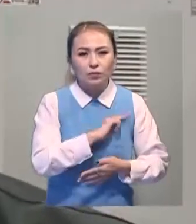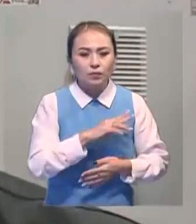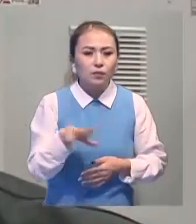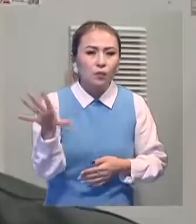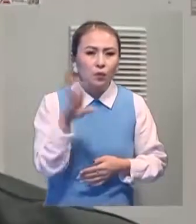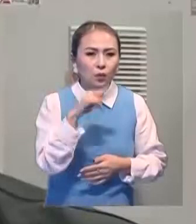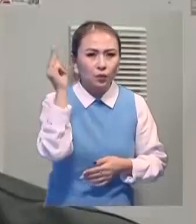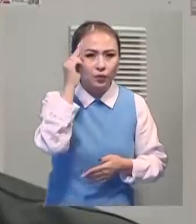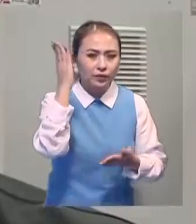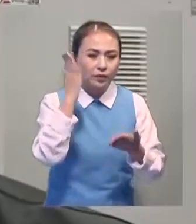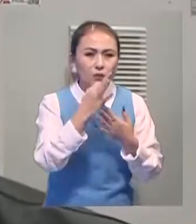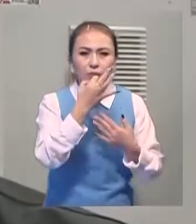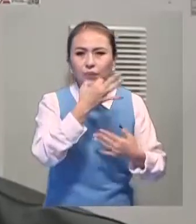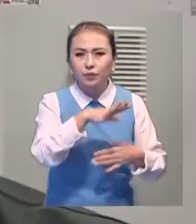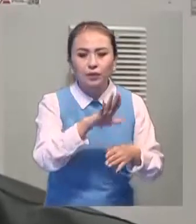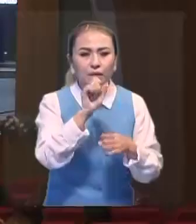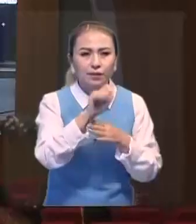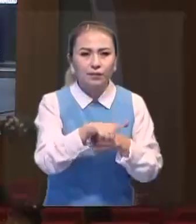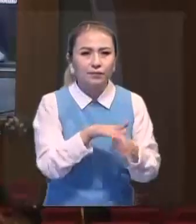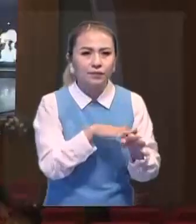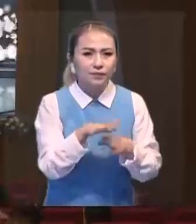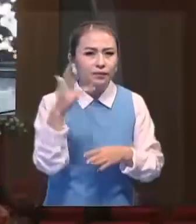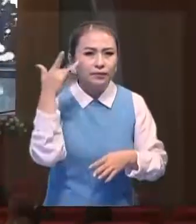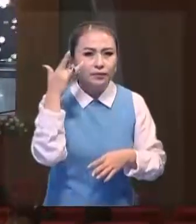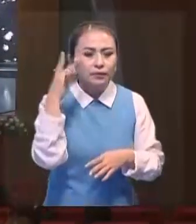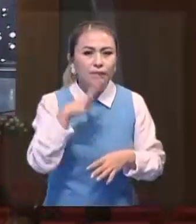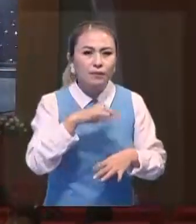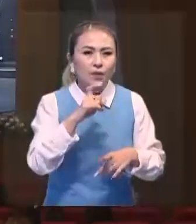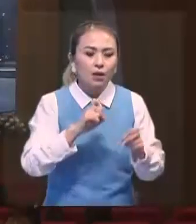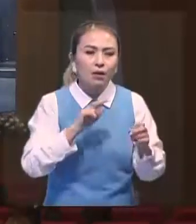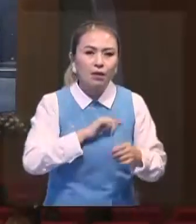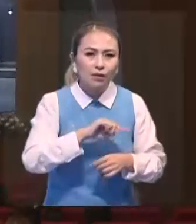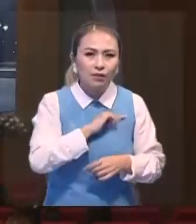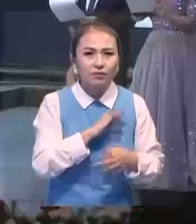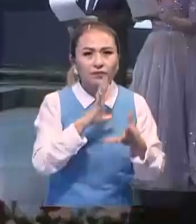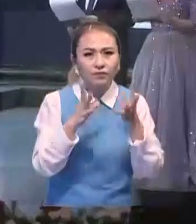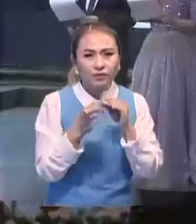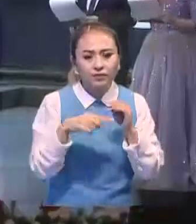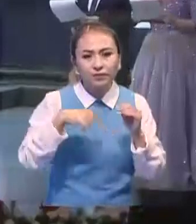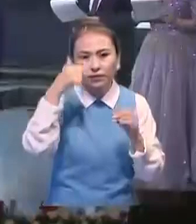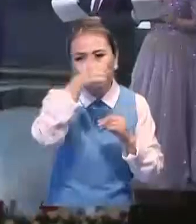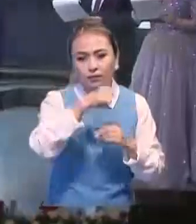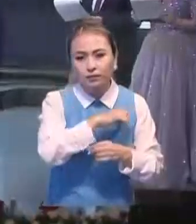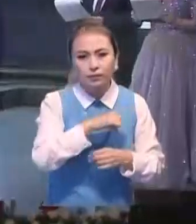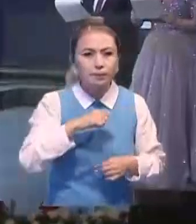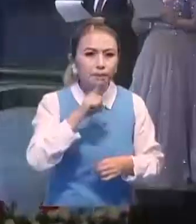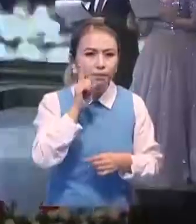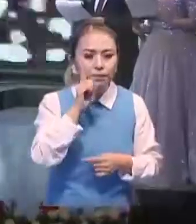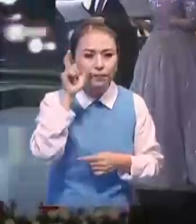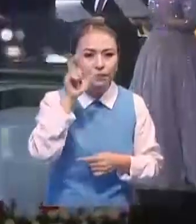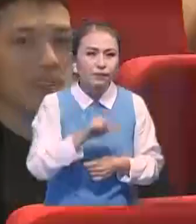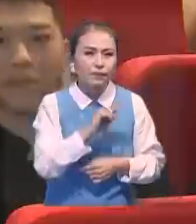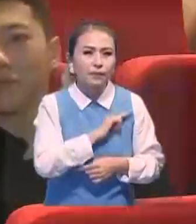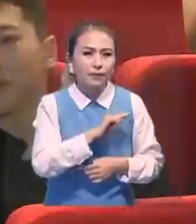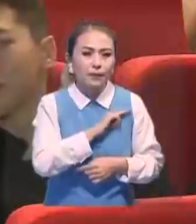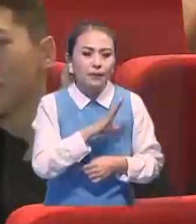үйреніп алған. Кез келген тапсырманы қағып алады. Дәл осы алғыр мінезінен болар Сергей Панасюк биыл өлкенің ең жас кәсіпқой азаматы